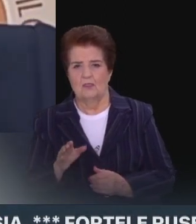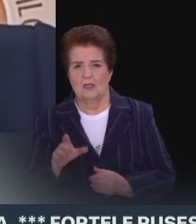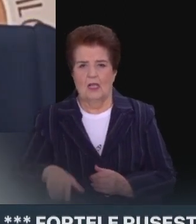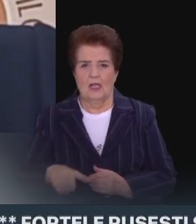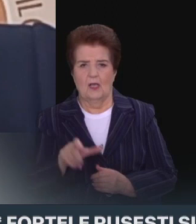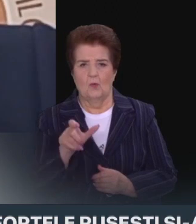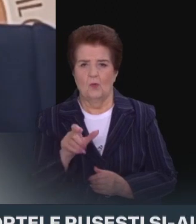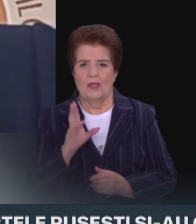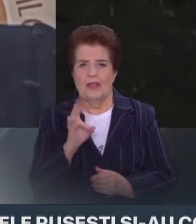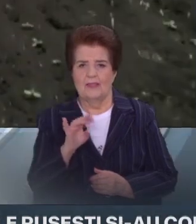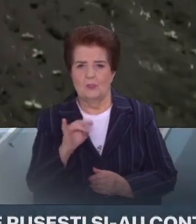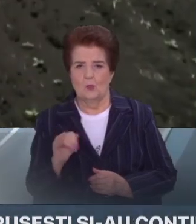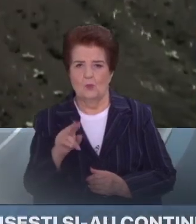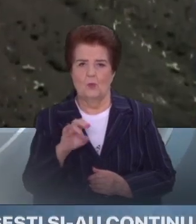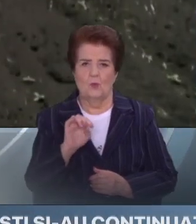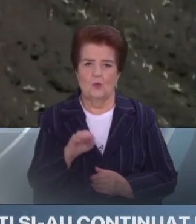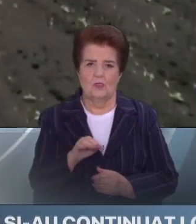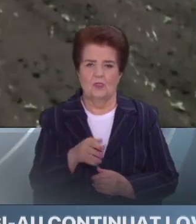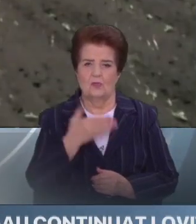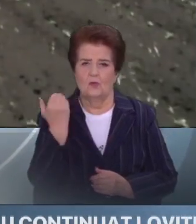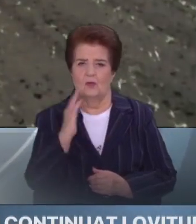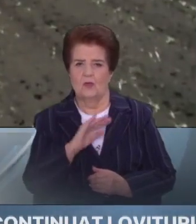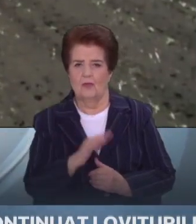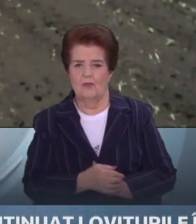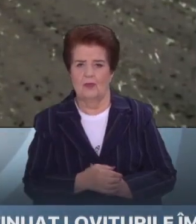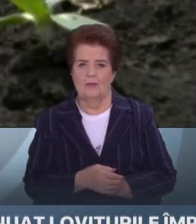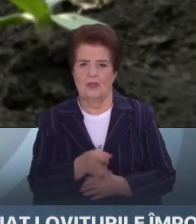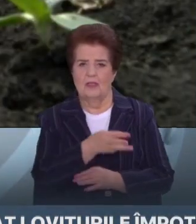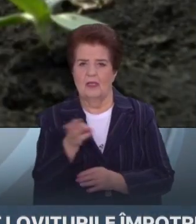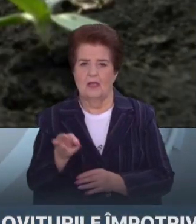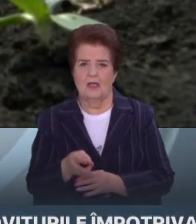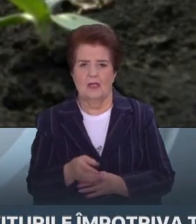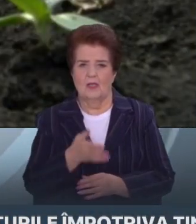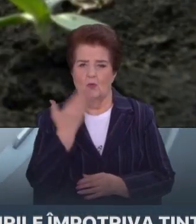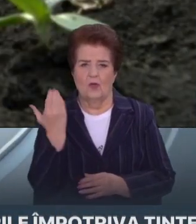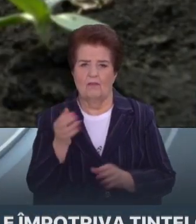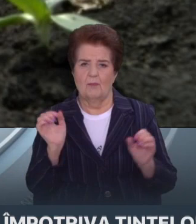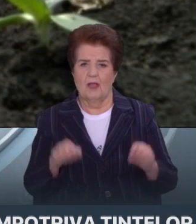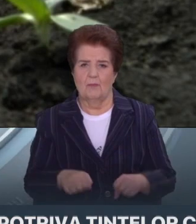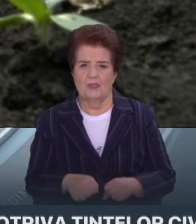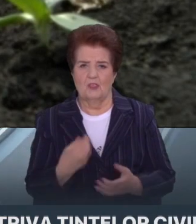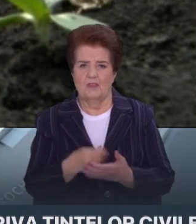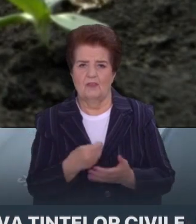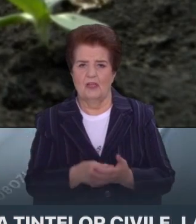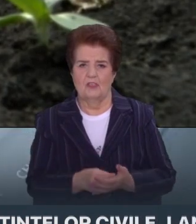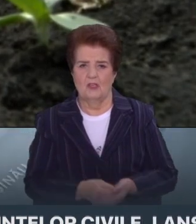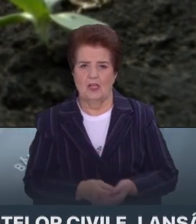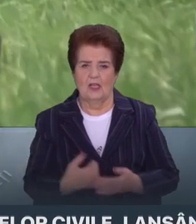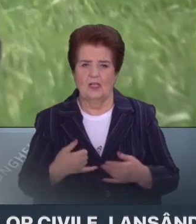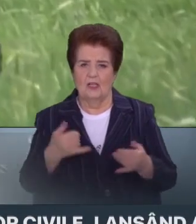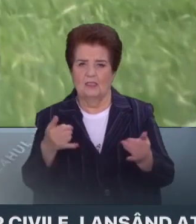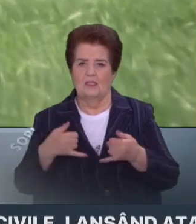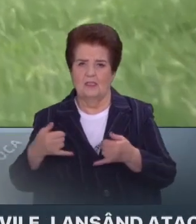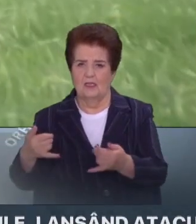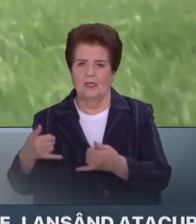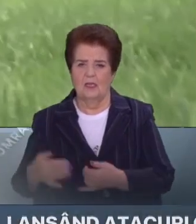pentru că, cum am zis, nu avem sistemele de irigare și nu avem acele capacități financiare ca să le